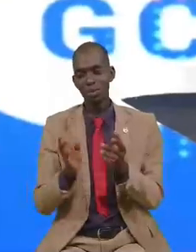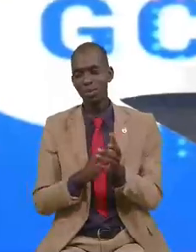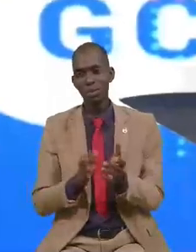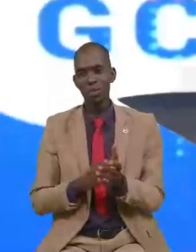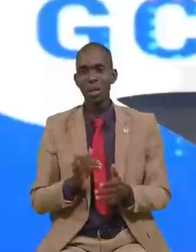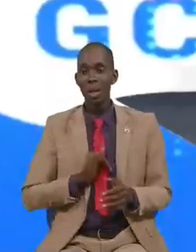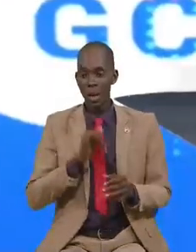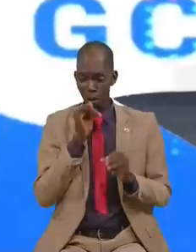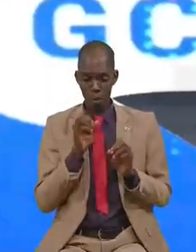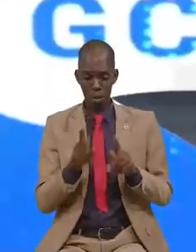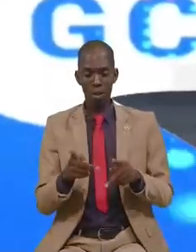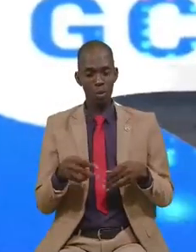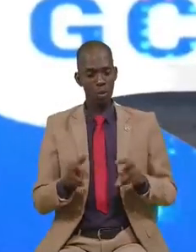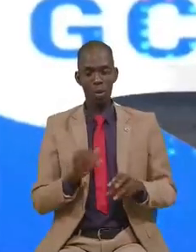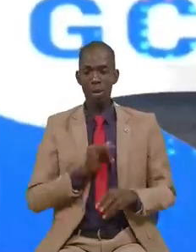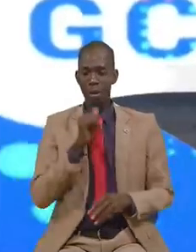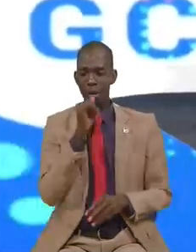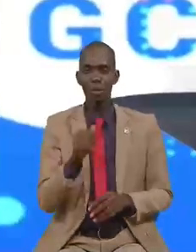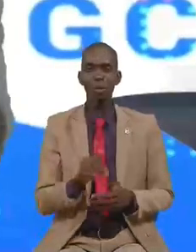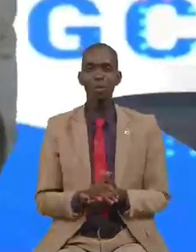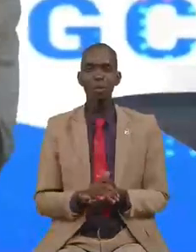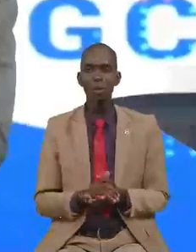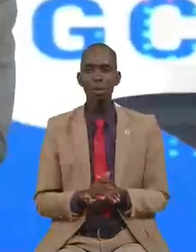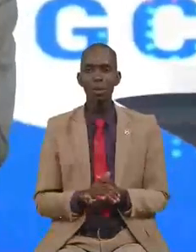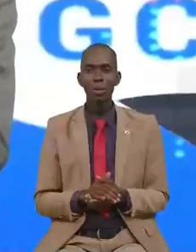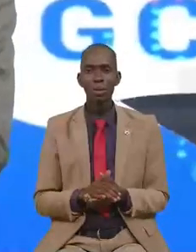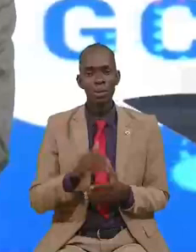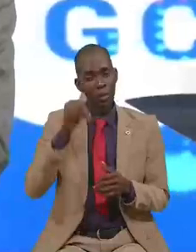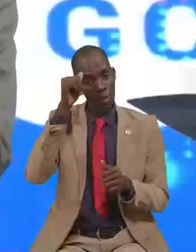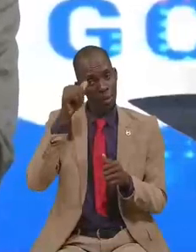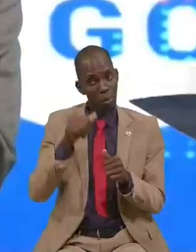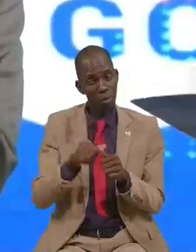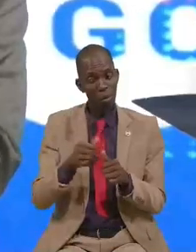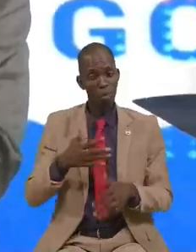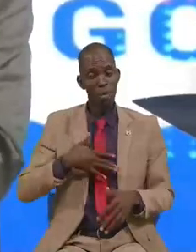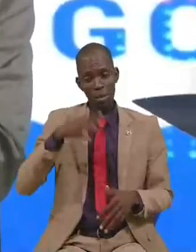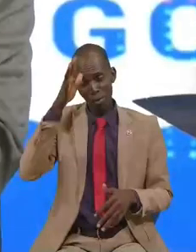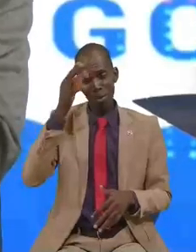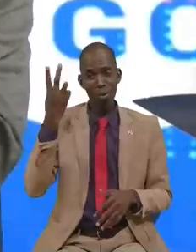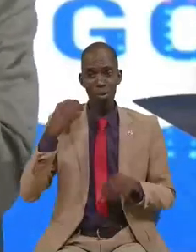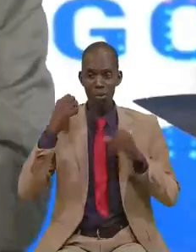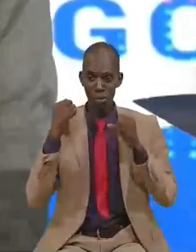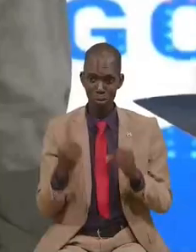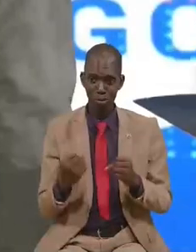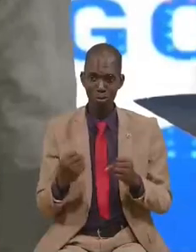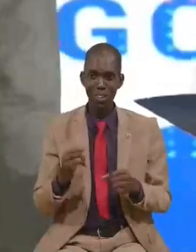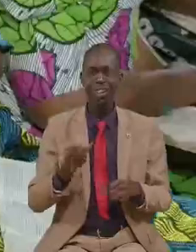Je vais bien tel que je suis. Rappelez-vous, il était fort. J'étais fort aussi.